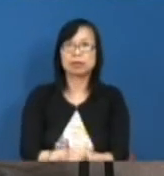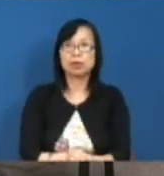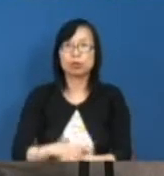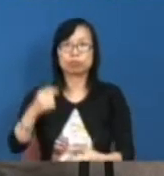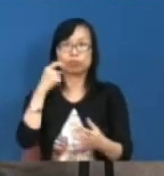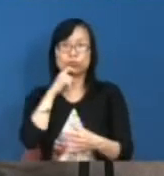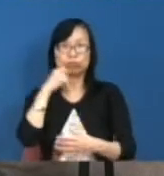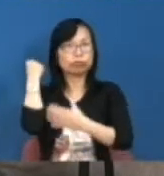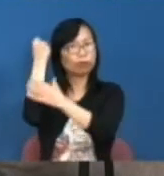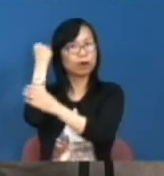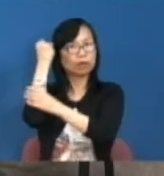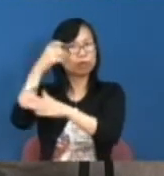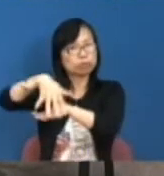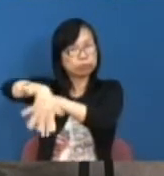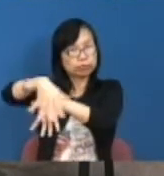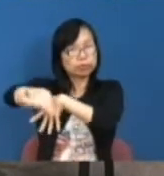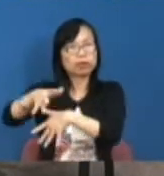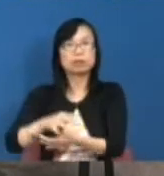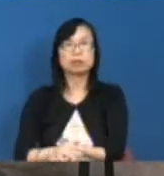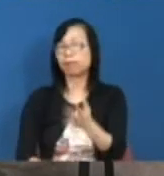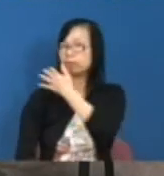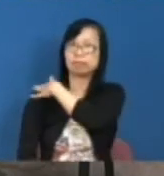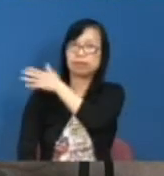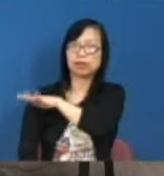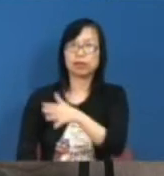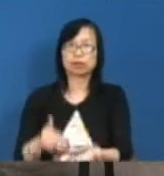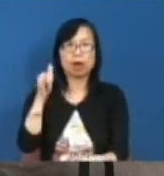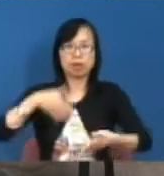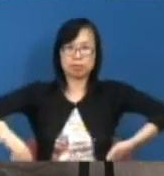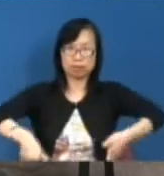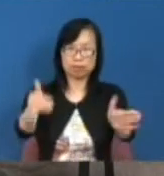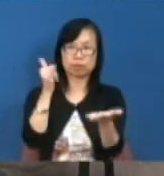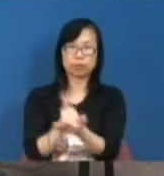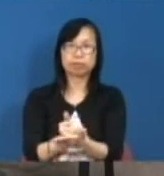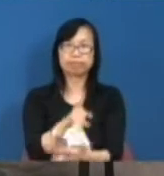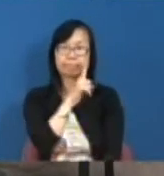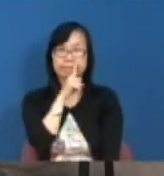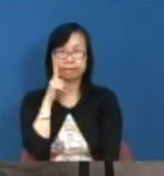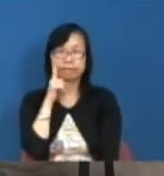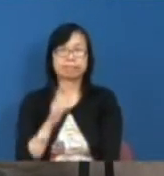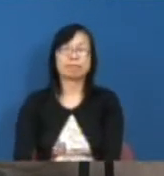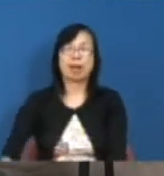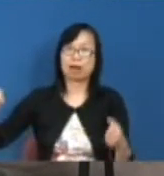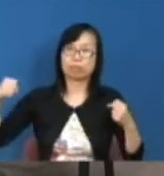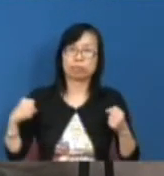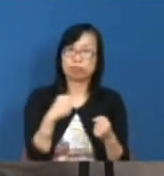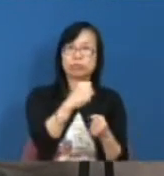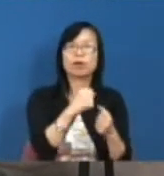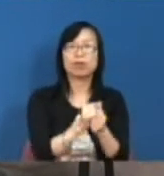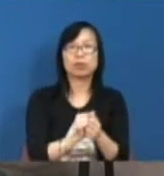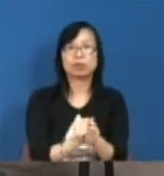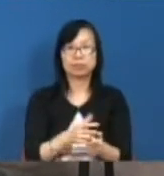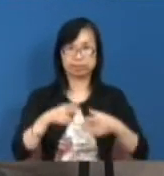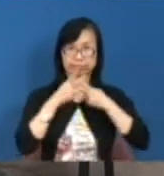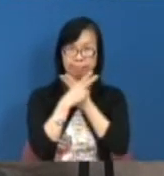家反對佢示威嘅時候，佢唔理你，咁你喺個街度靜坐，或者你淨係唔理佢衝上去特首府